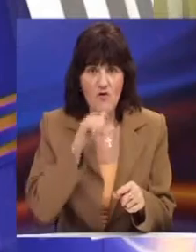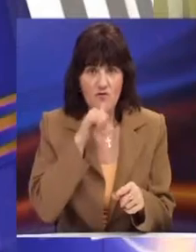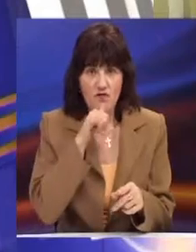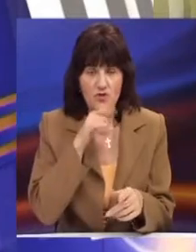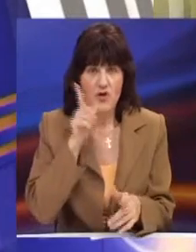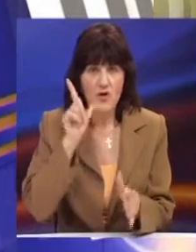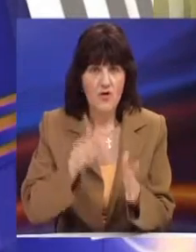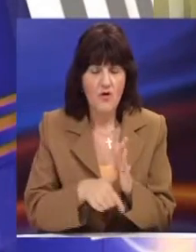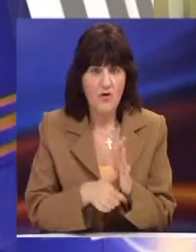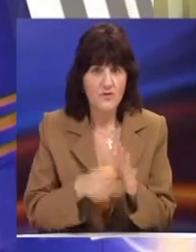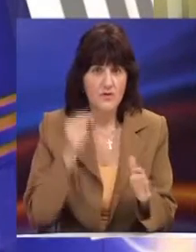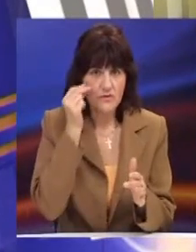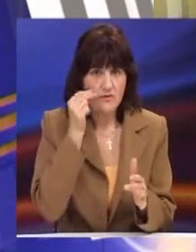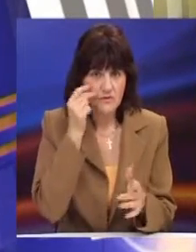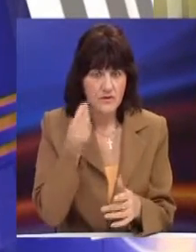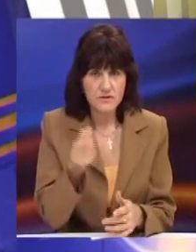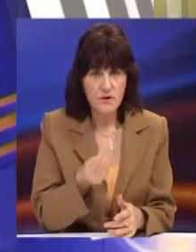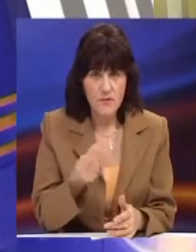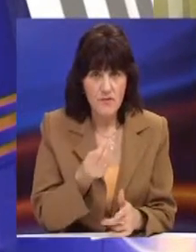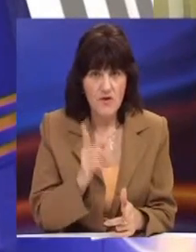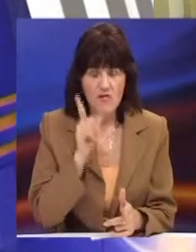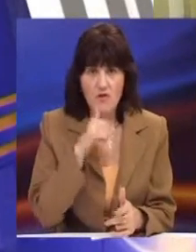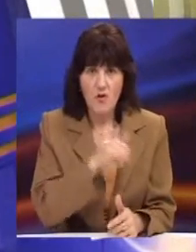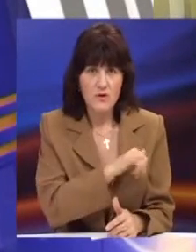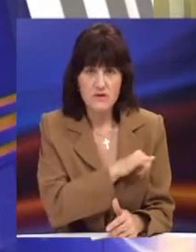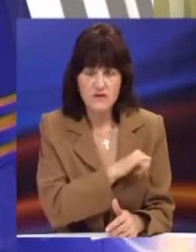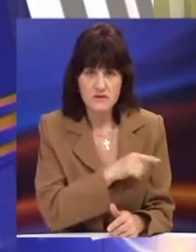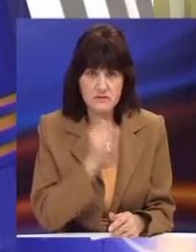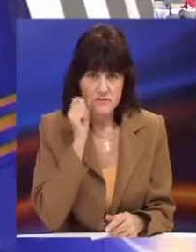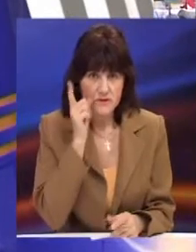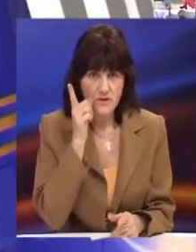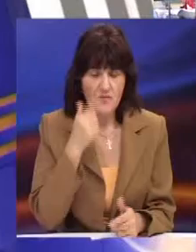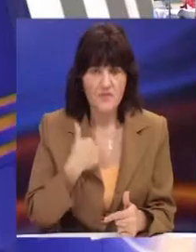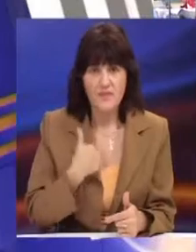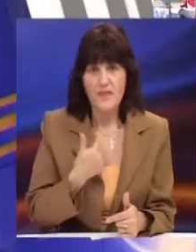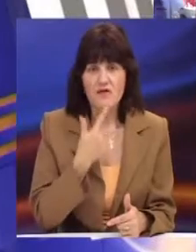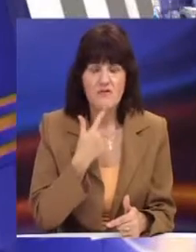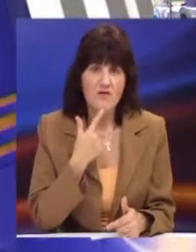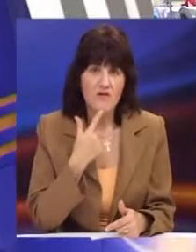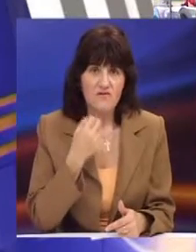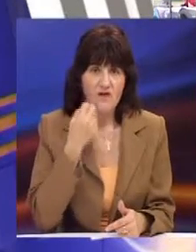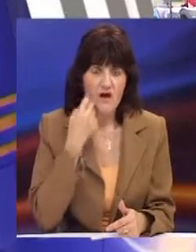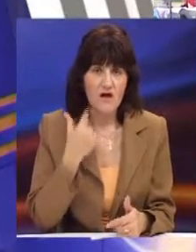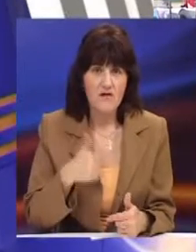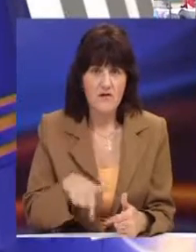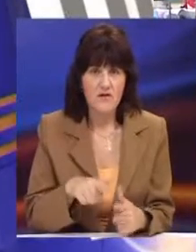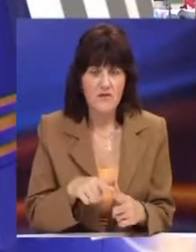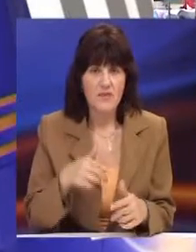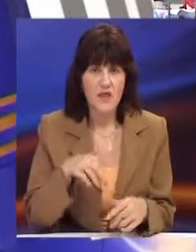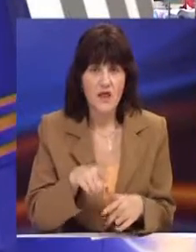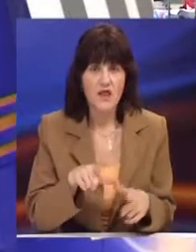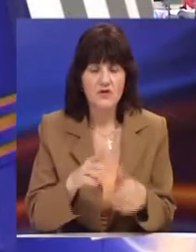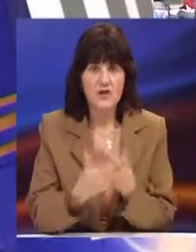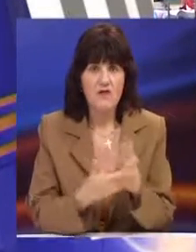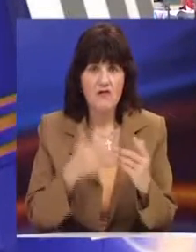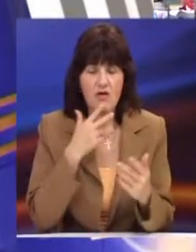voda postala ljubičasta i bilo je jako zanimljivo. Najviše mi se dopalo kada smo